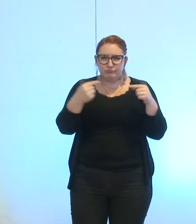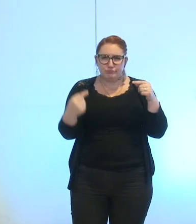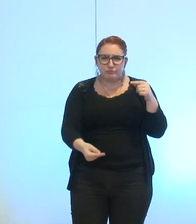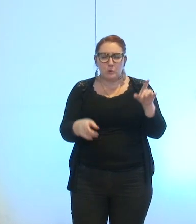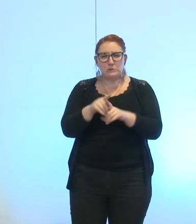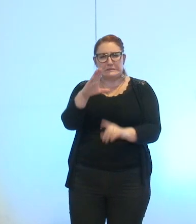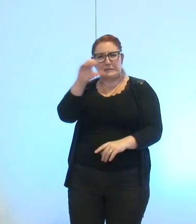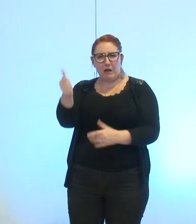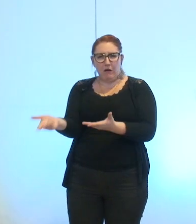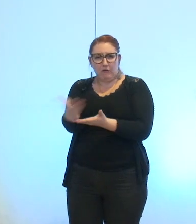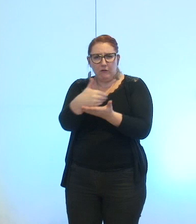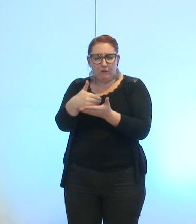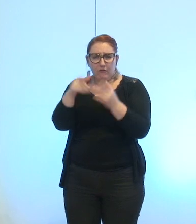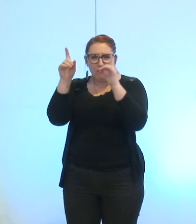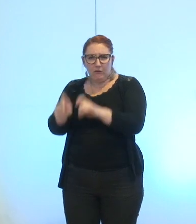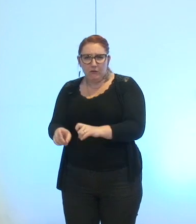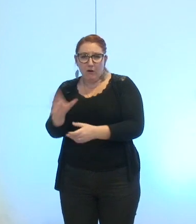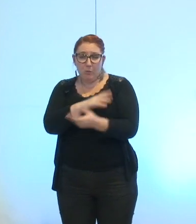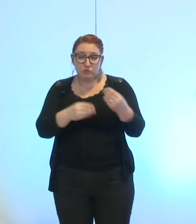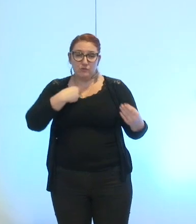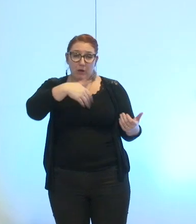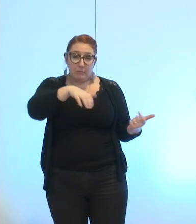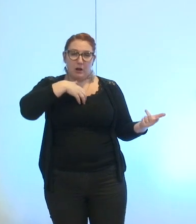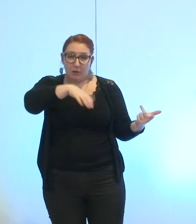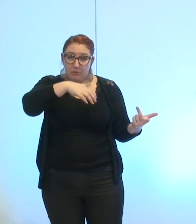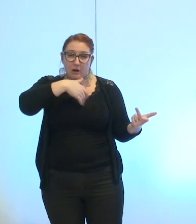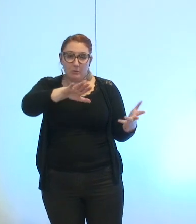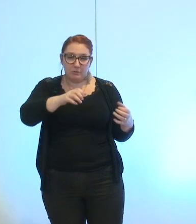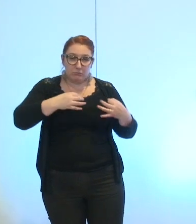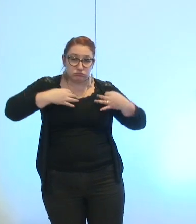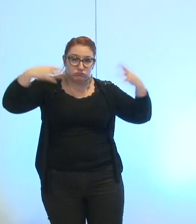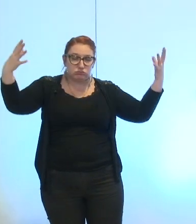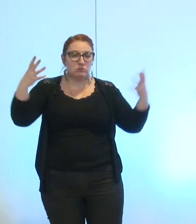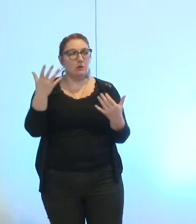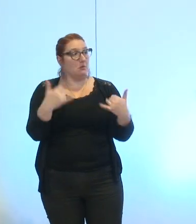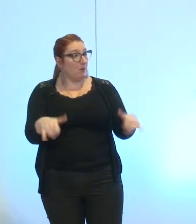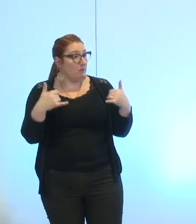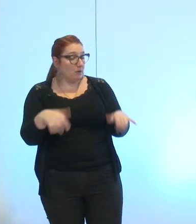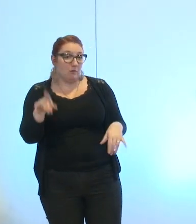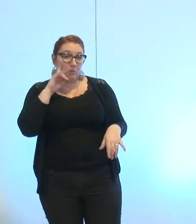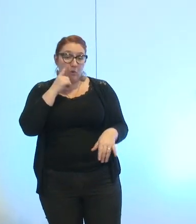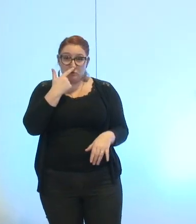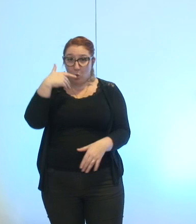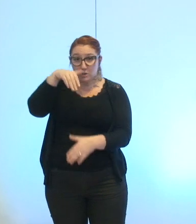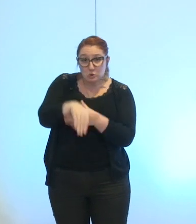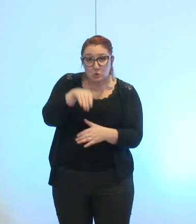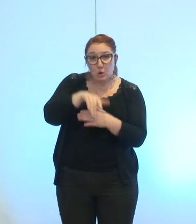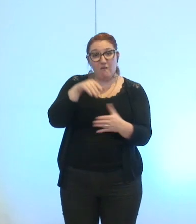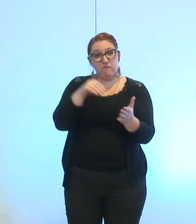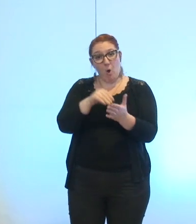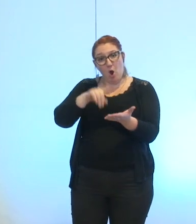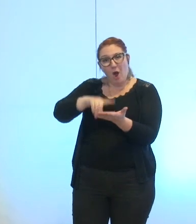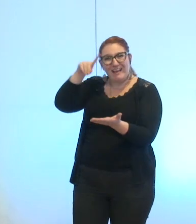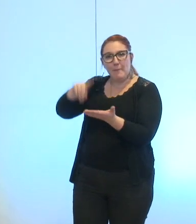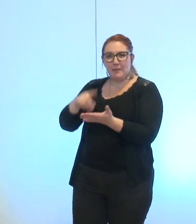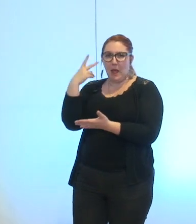d'affaires et les recapitalisation à out transance que nous avions dû faire et ce n'est pas finit puisque je crois que ce soir nous devons encore inscrire au capital de cette société